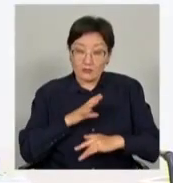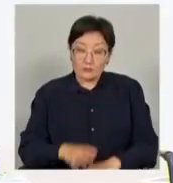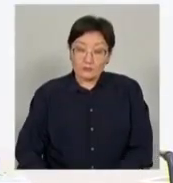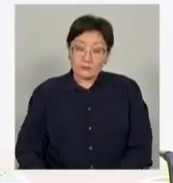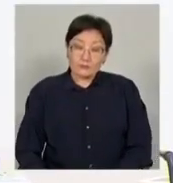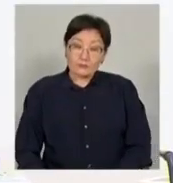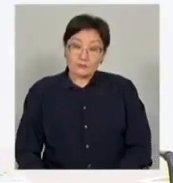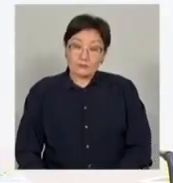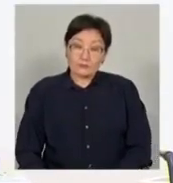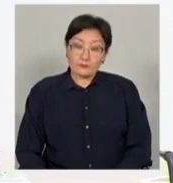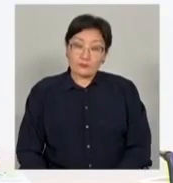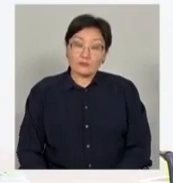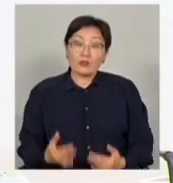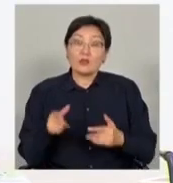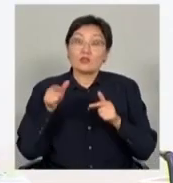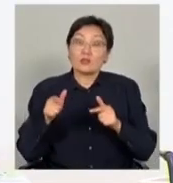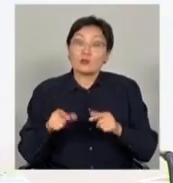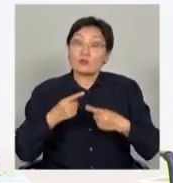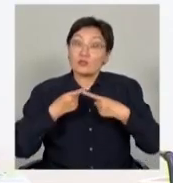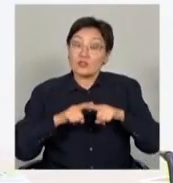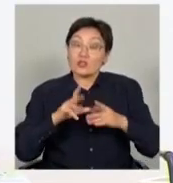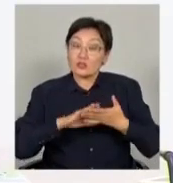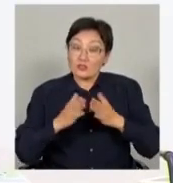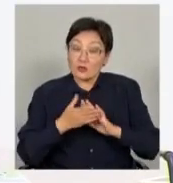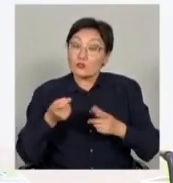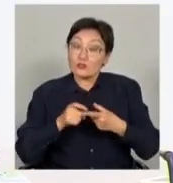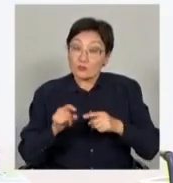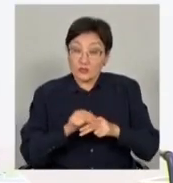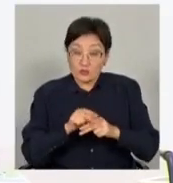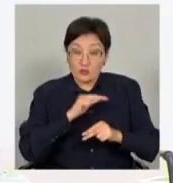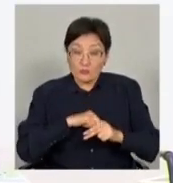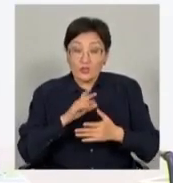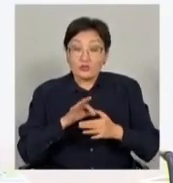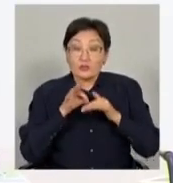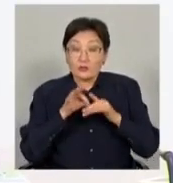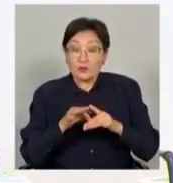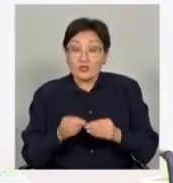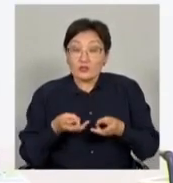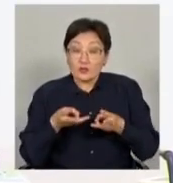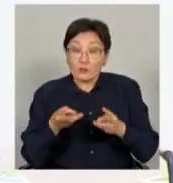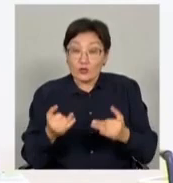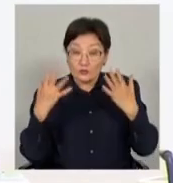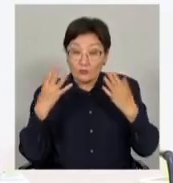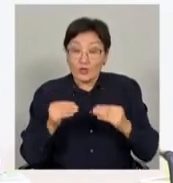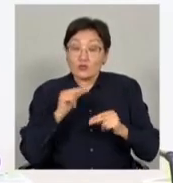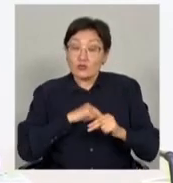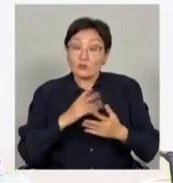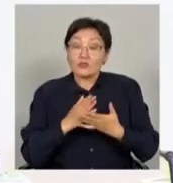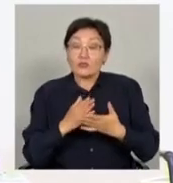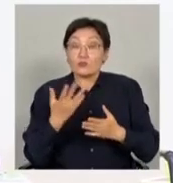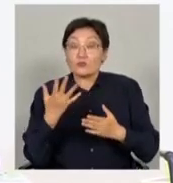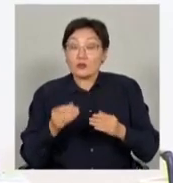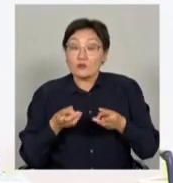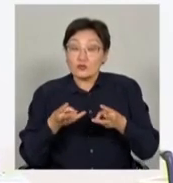Ремонт котлов уже введены. Ол жерде техникалық жай-күйіне байланысты жөндеу жұмысы жүргізіліп, қазандықтар бүгінде жұмыс істеп тұр. Тағы